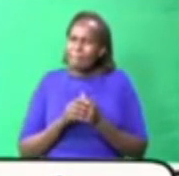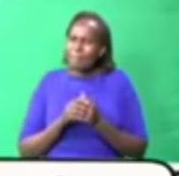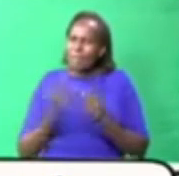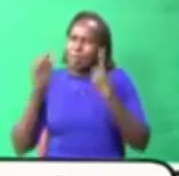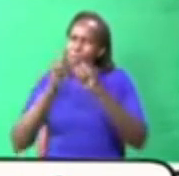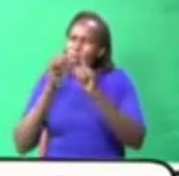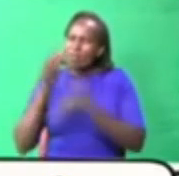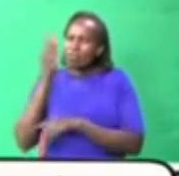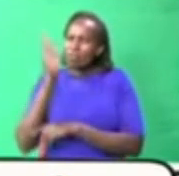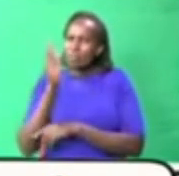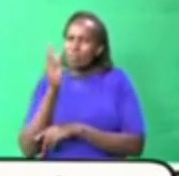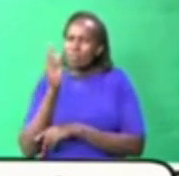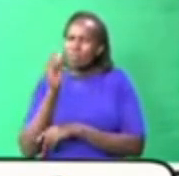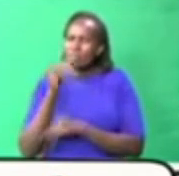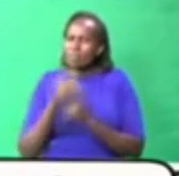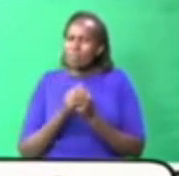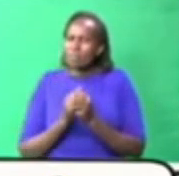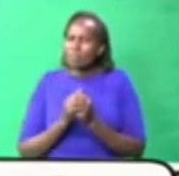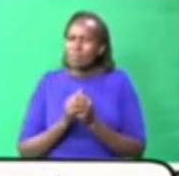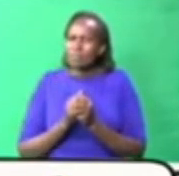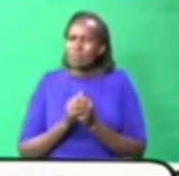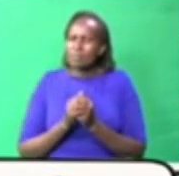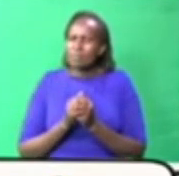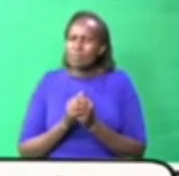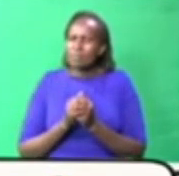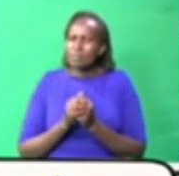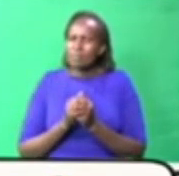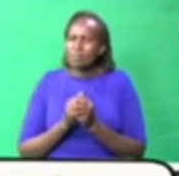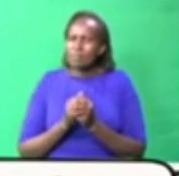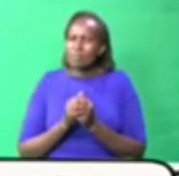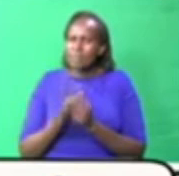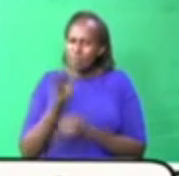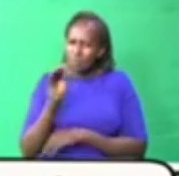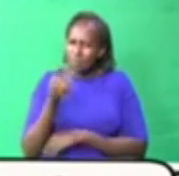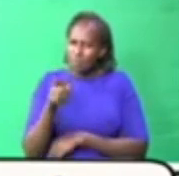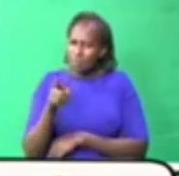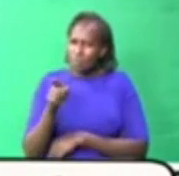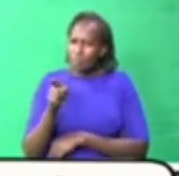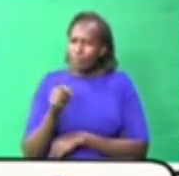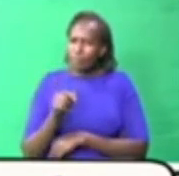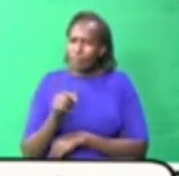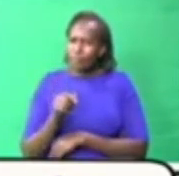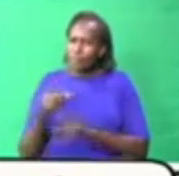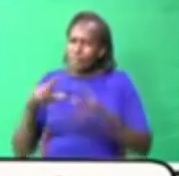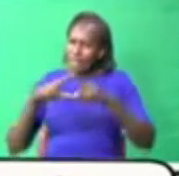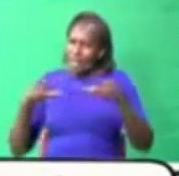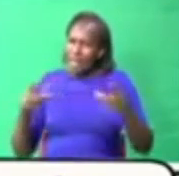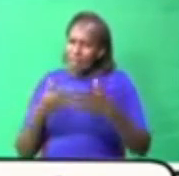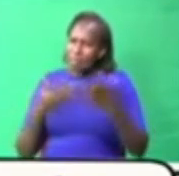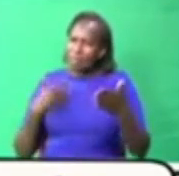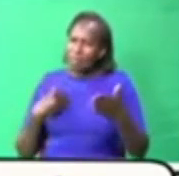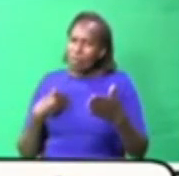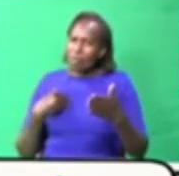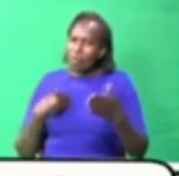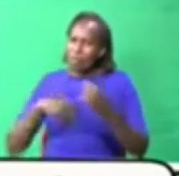word of knowledge, word of wisdom inakuja so automatically. Anamuliza wewe, hiyo shamba kabla hujauza silikuwa ni